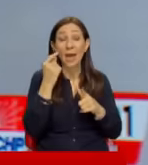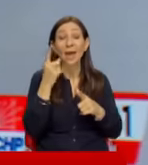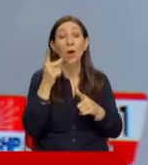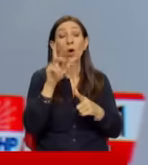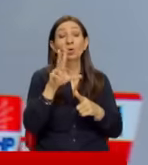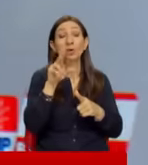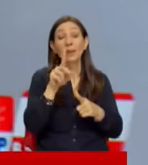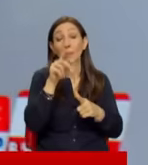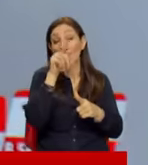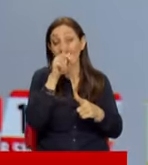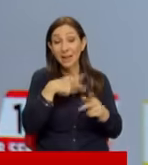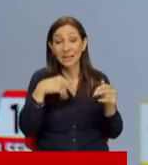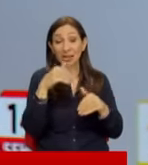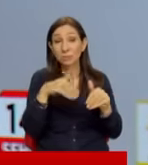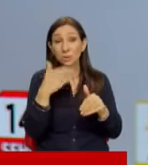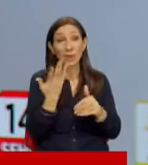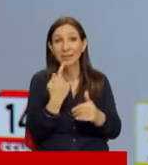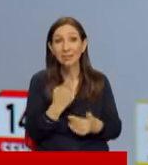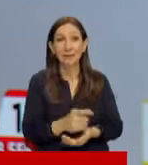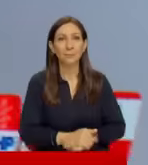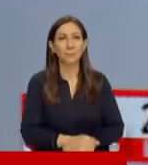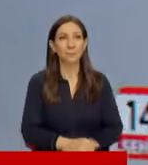Mart yerel seçimlerinin ardından neler söyledi?